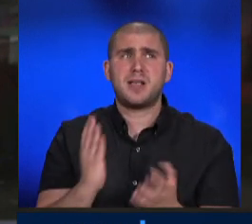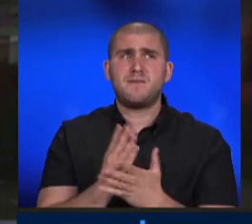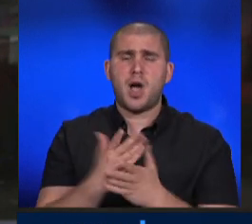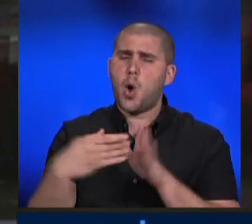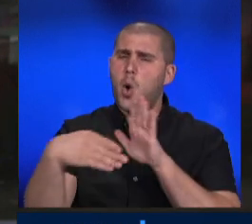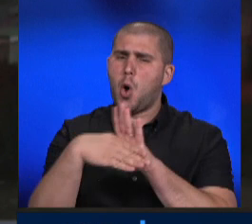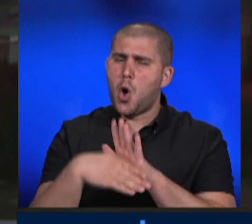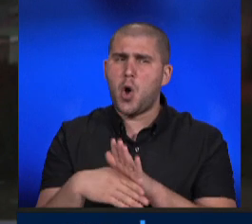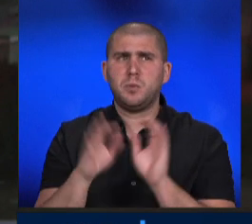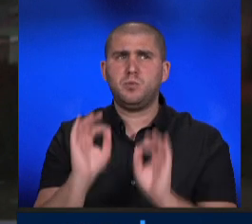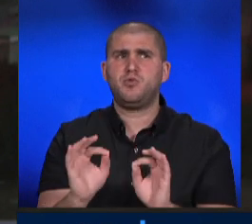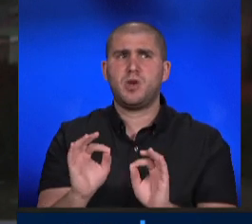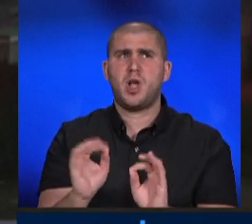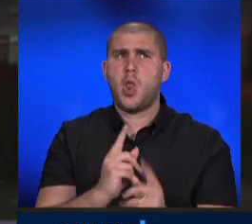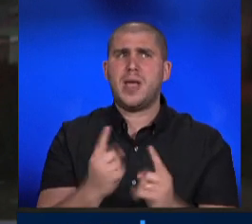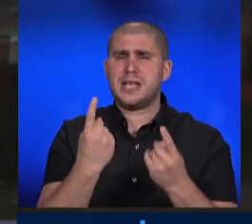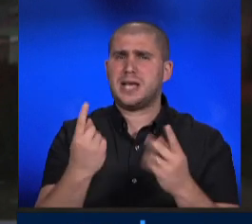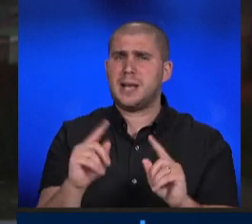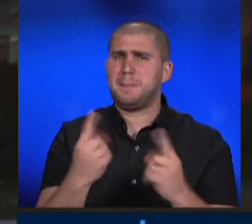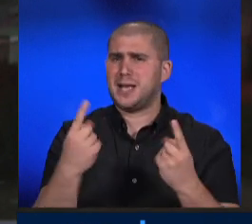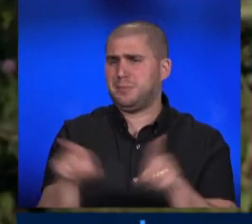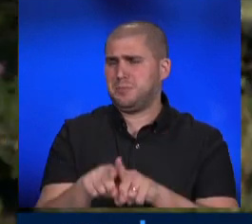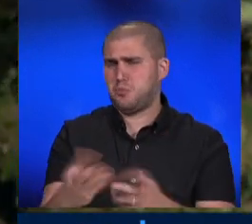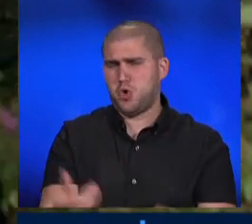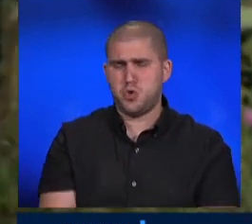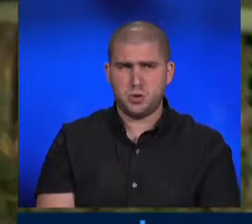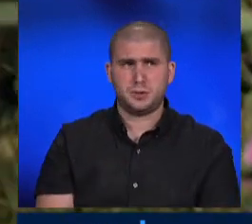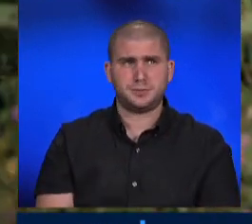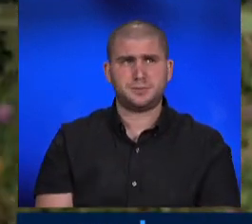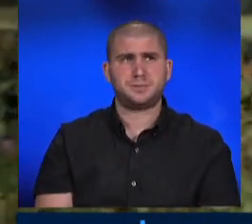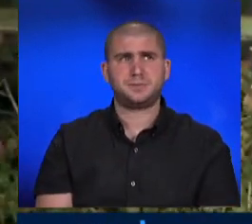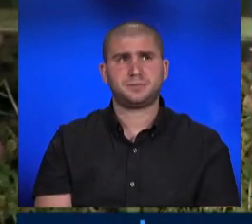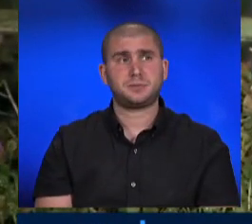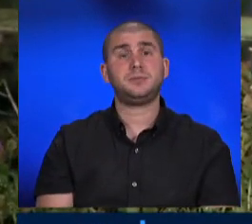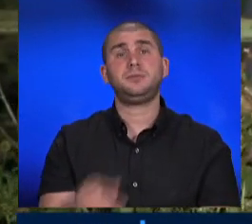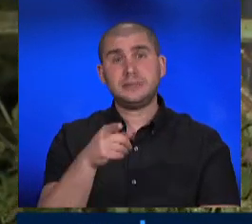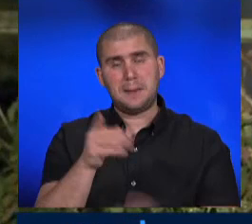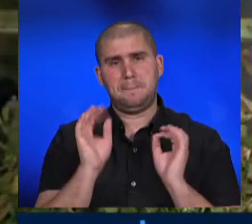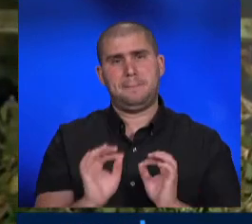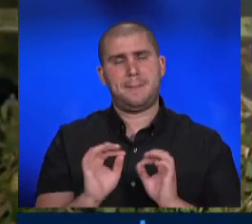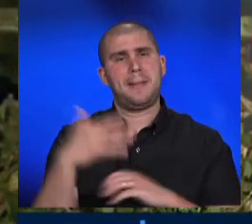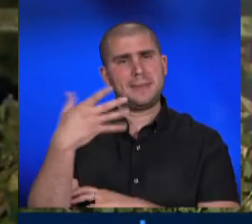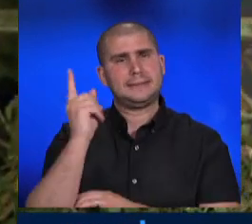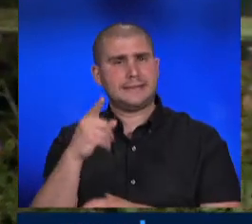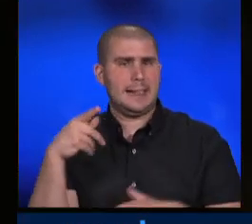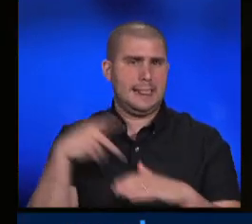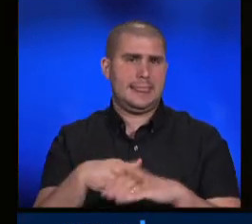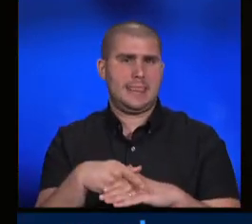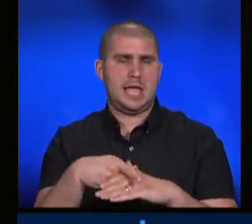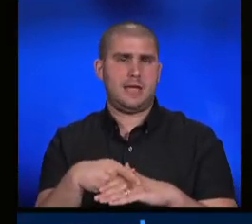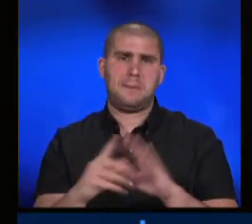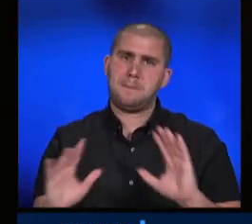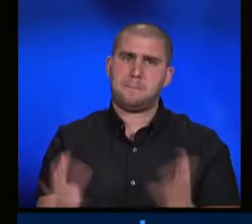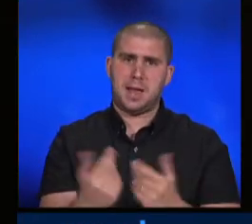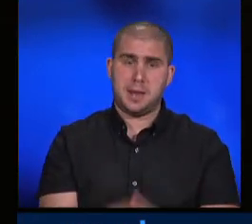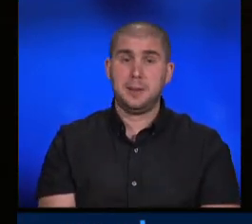איזה חוק בשביל שלא יקרו עוד מקרים כאלה. וכאן כנראה באמת המדינה תצטרך להתערב בהקדם, כי כמו